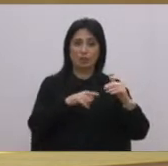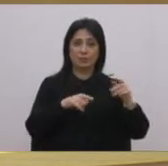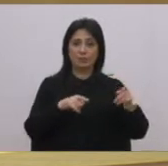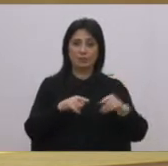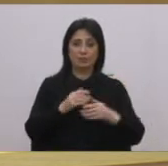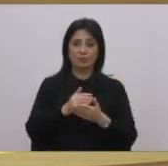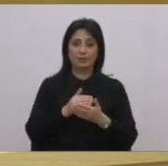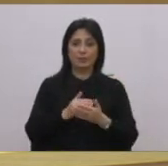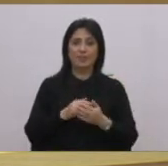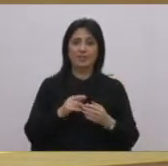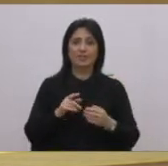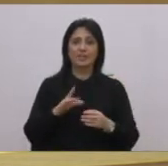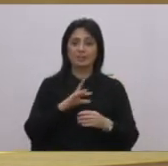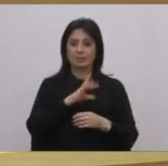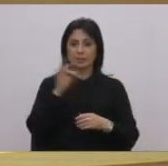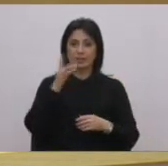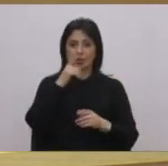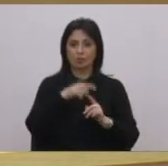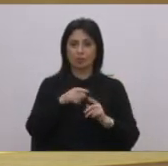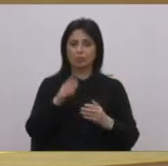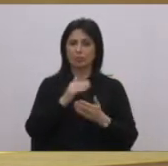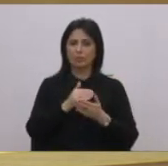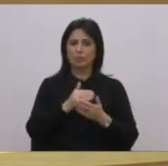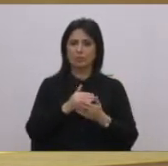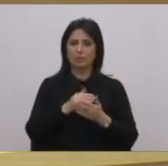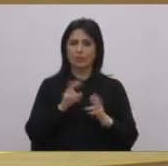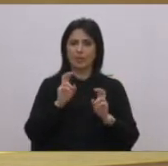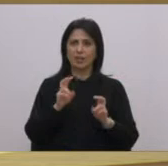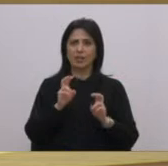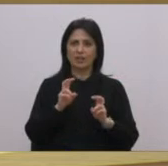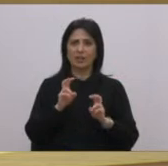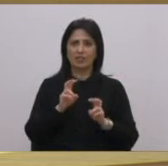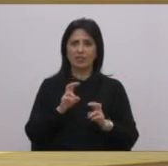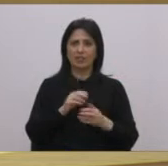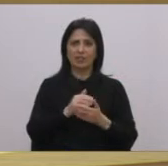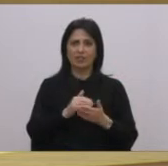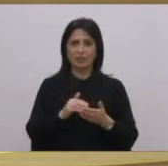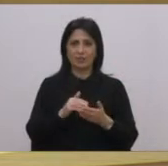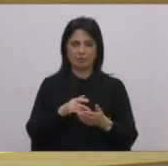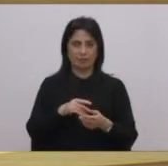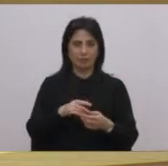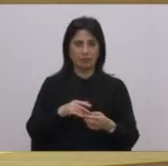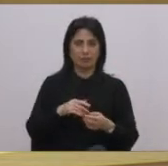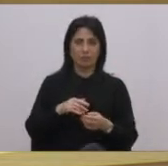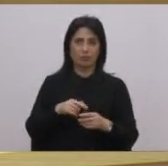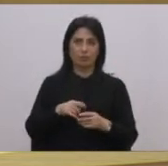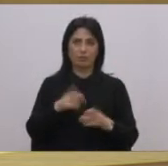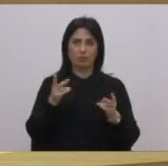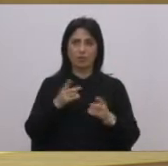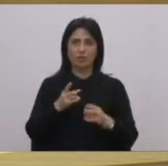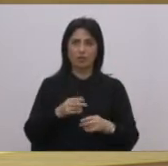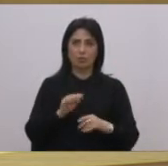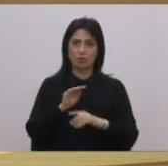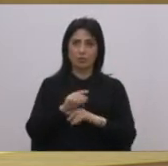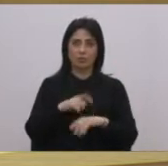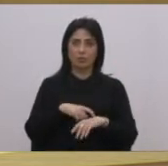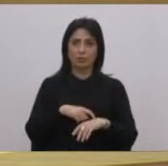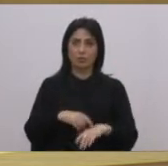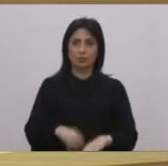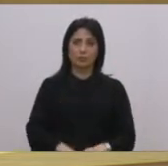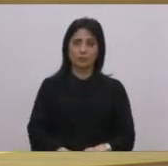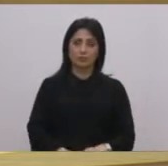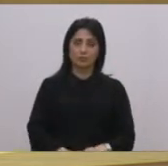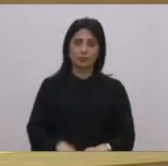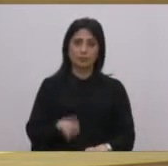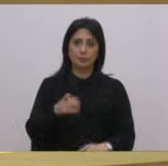დაქვემდებარების საბჭოთა პერიოდიდან არსებული ეგრეთ წოდებული შკან ის გზის რეაბილიტაცია საჭირო, გთხოვთ დამიმატოთ დრო,